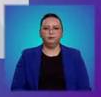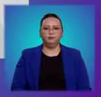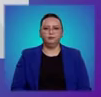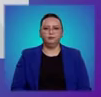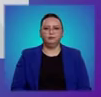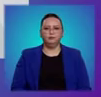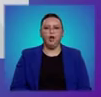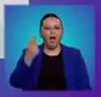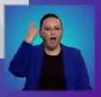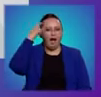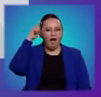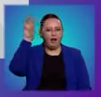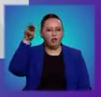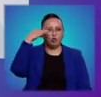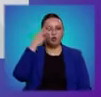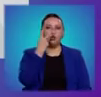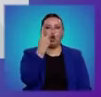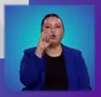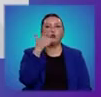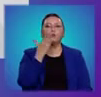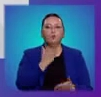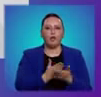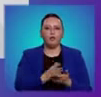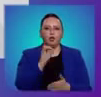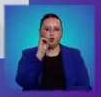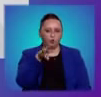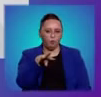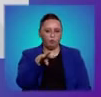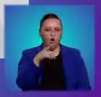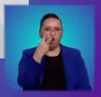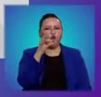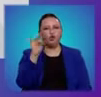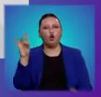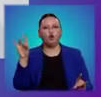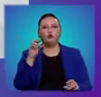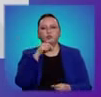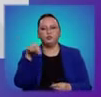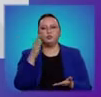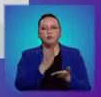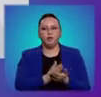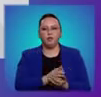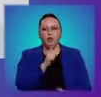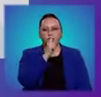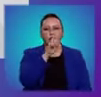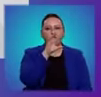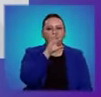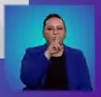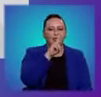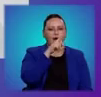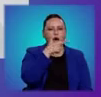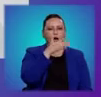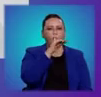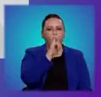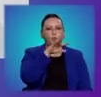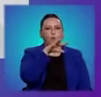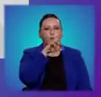чинь хоёр хараар тодруулсан хоёр үг нь юм гэдгийг хоёр амзаар монгол бичиг тэмдэглэдэг байх нь. Нэг нь ягуума, нөгөөх